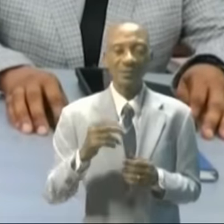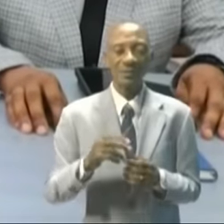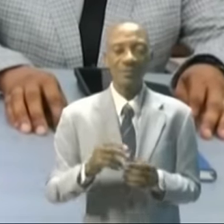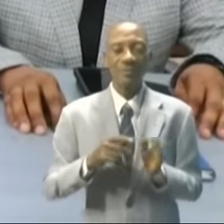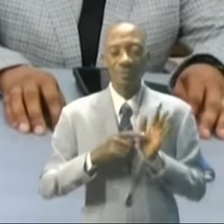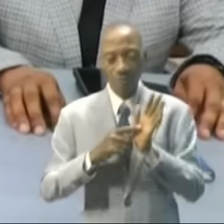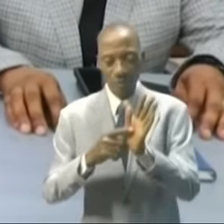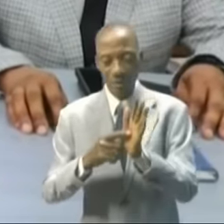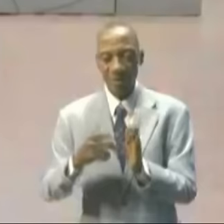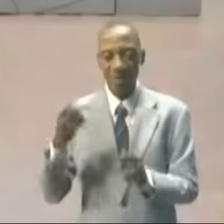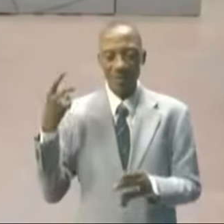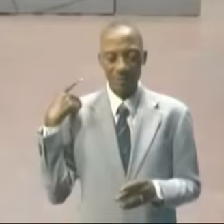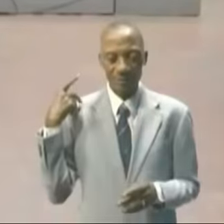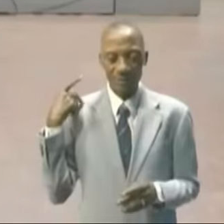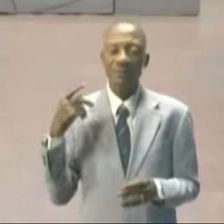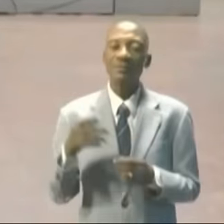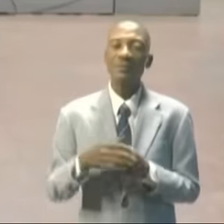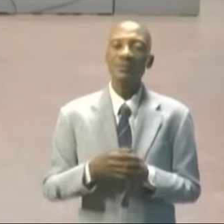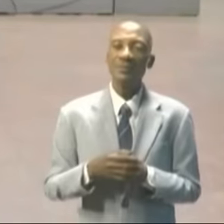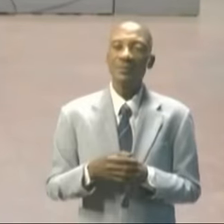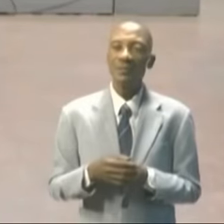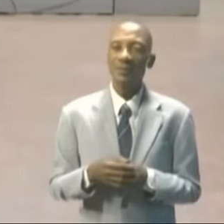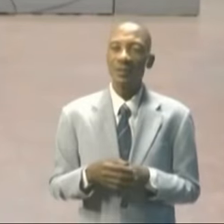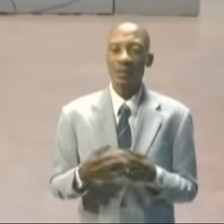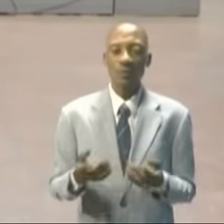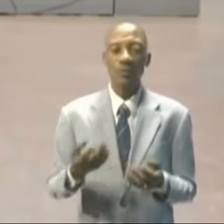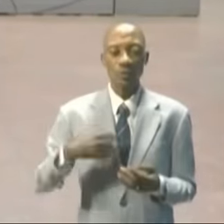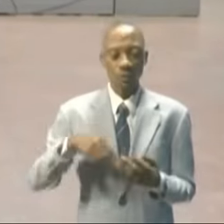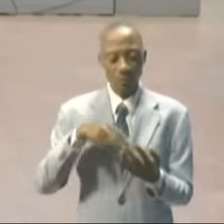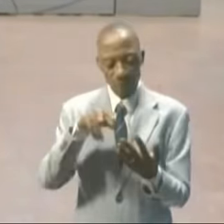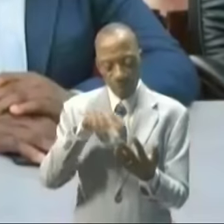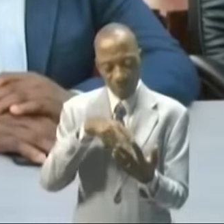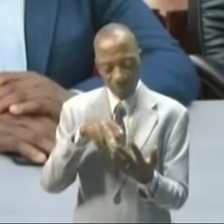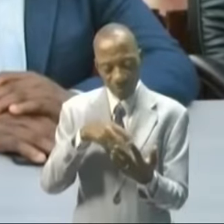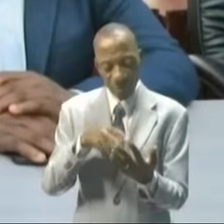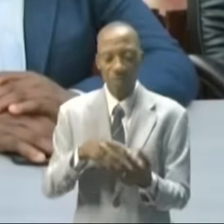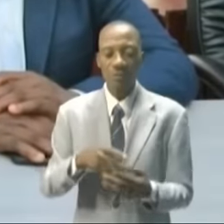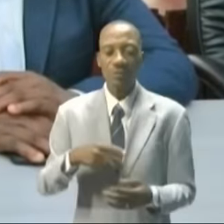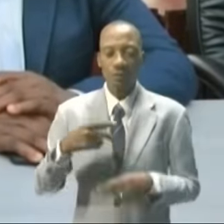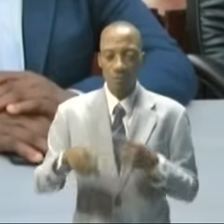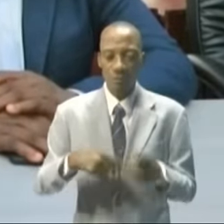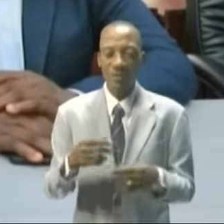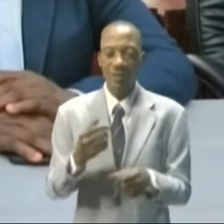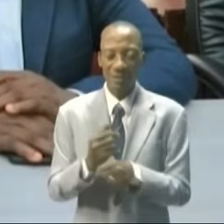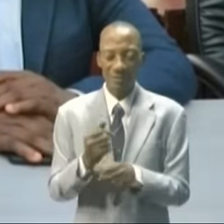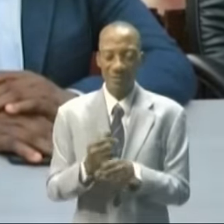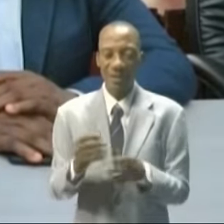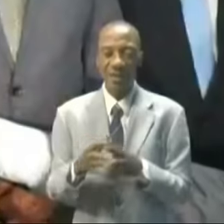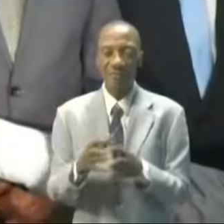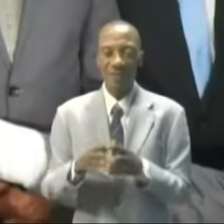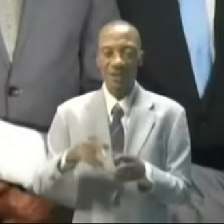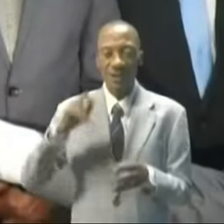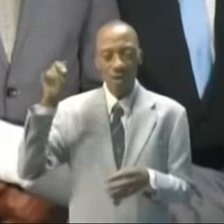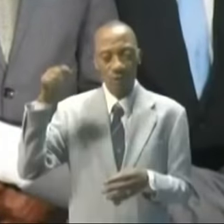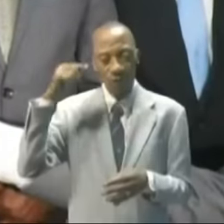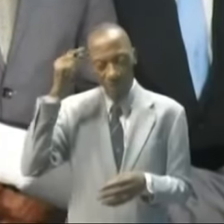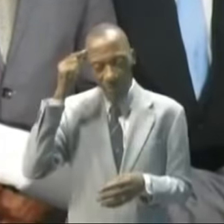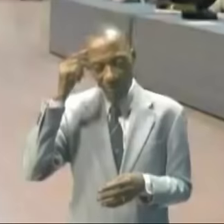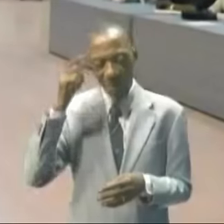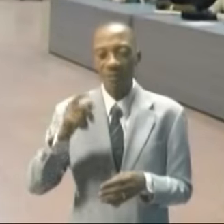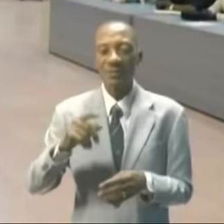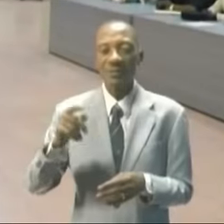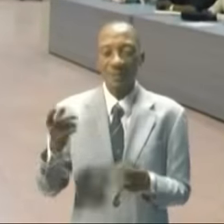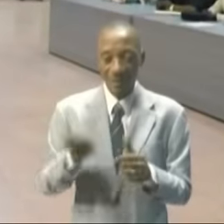que nous n'avons pas le temps à perdre. Nous avons vraiment à travailler pour que le gouvernement soit investi et donner aux institutions à